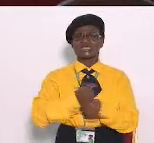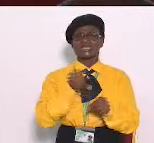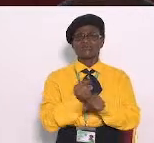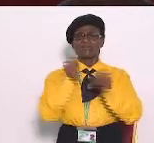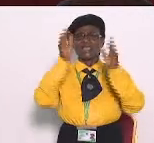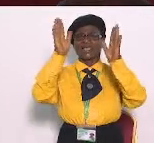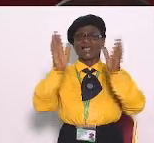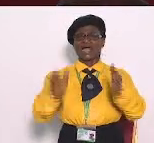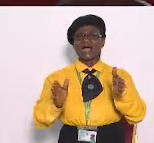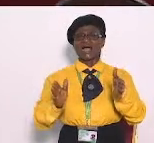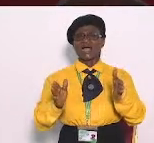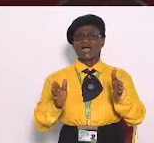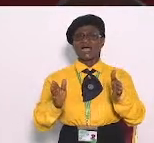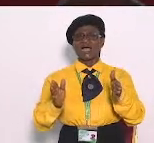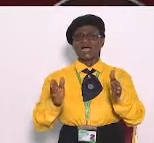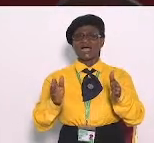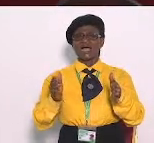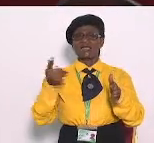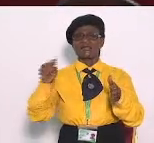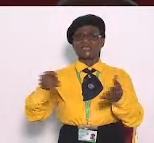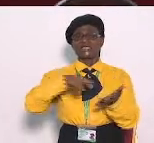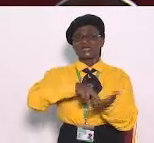âes le